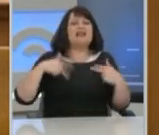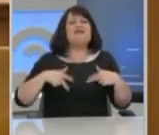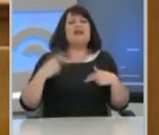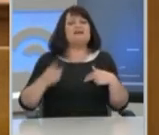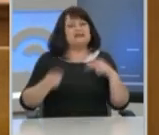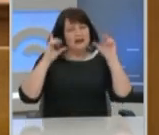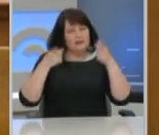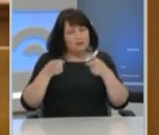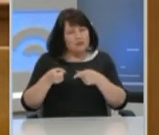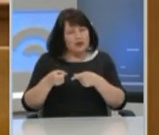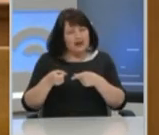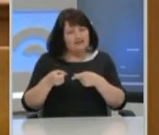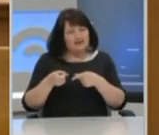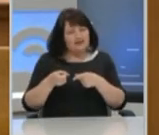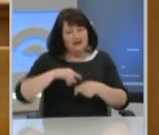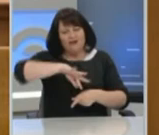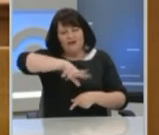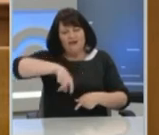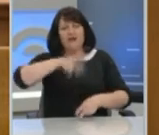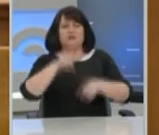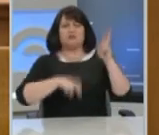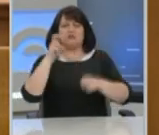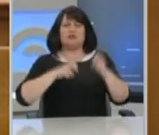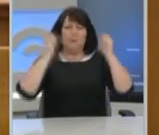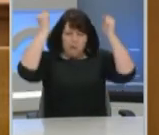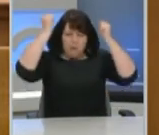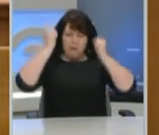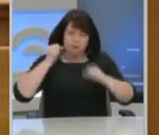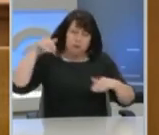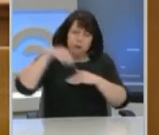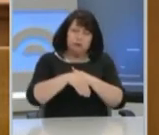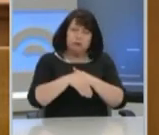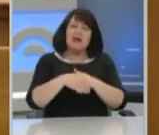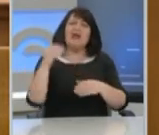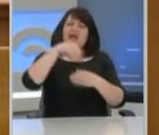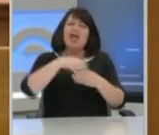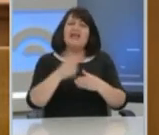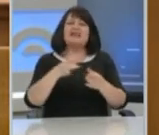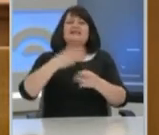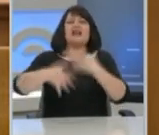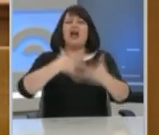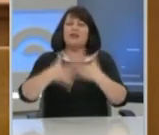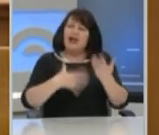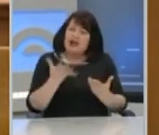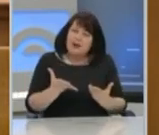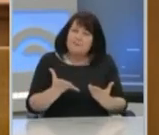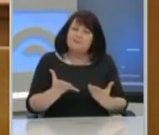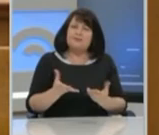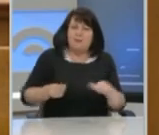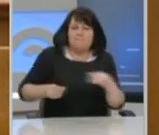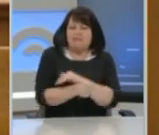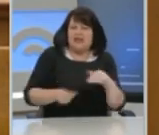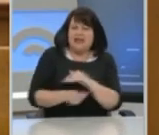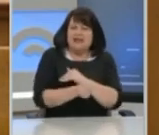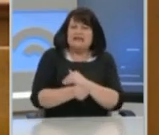σας και της λαιλασίας και της χροκοπίας είναι γεμάτη με σκάνδαλα, είναι γεμάτη με μίζες,